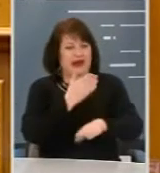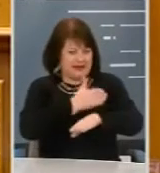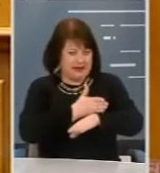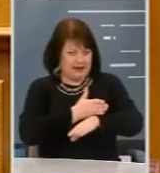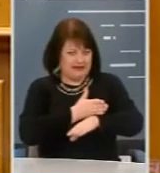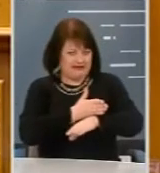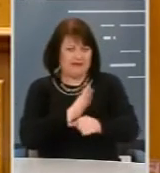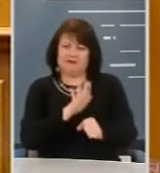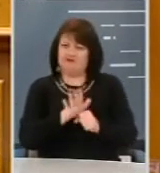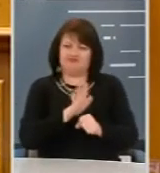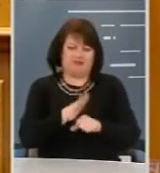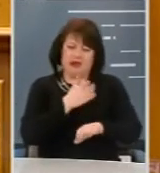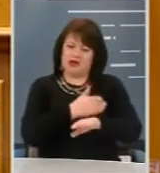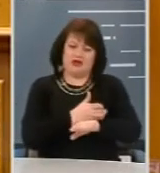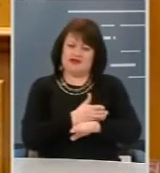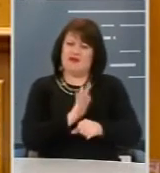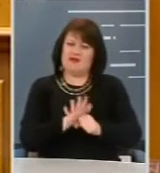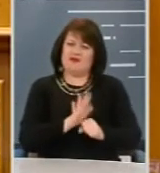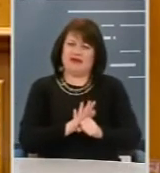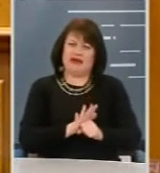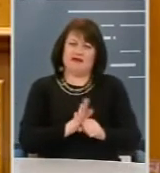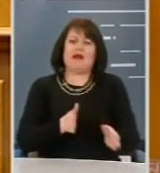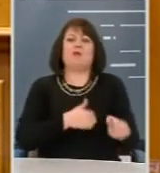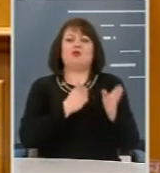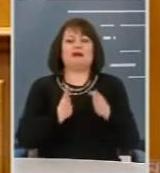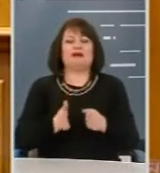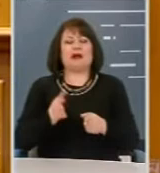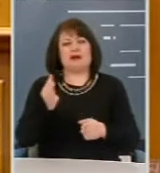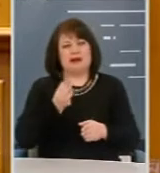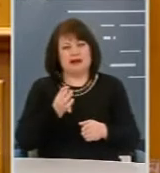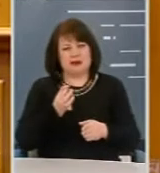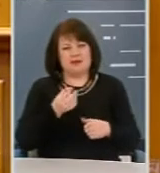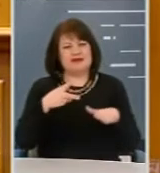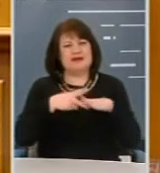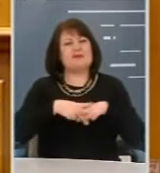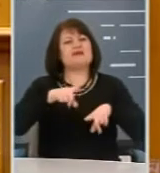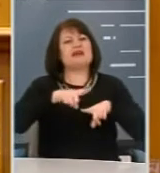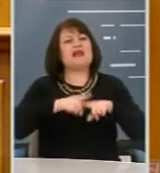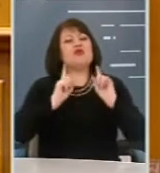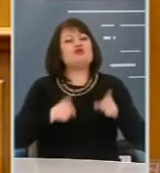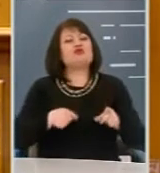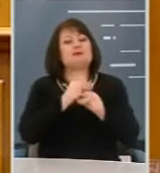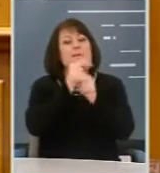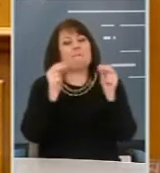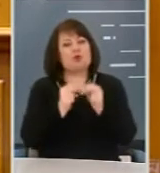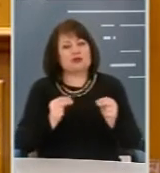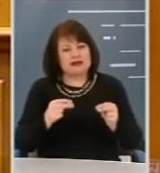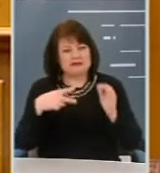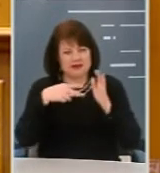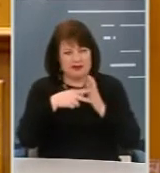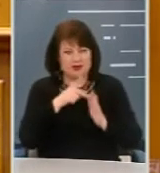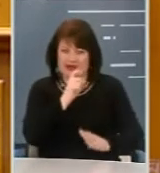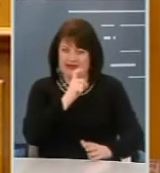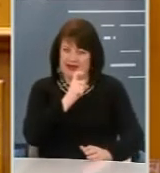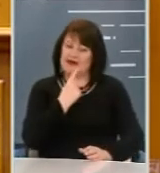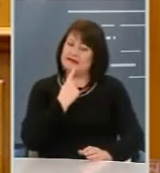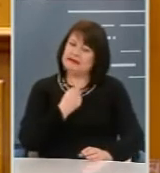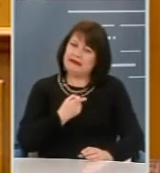μη επαρκής εγγύηση, ενώ ταυτόχρονα το πόρισμα της Τράπεζας Ελλάδος ήδη από το